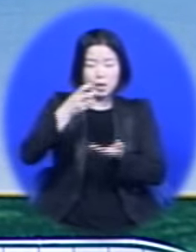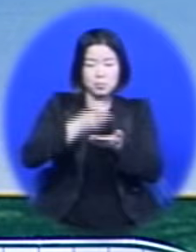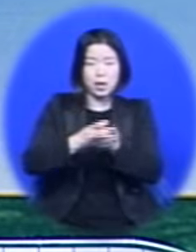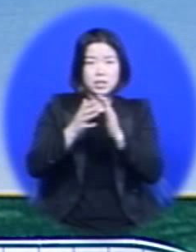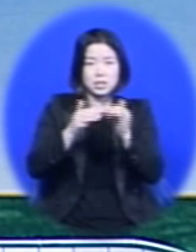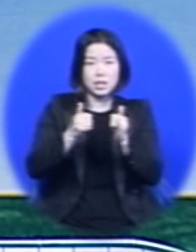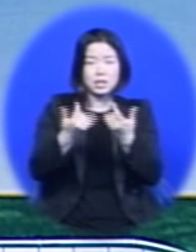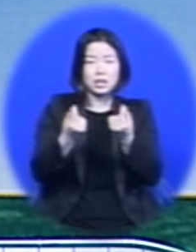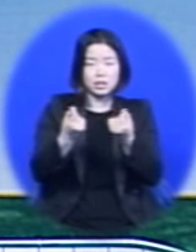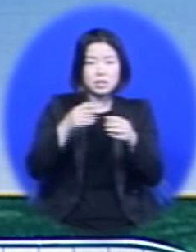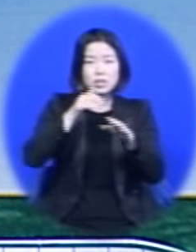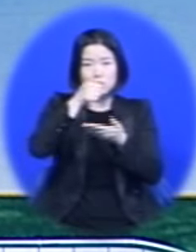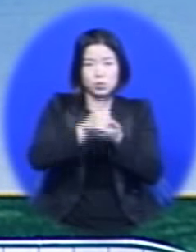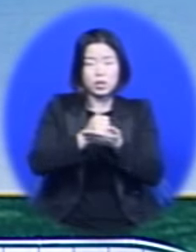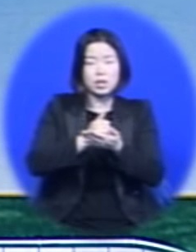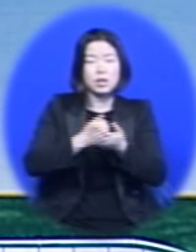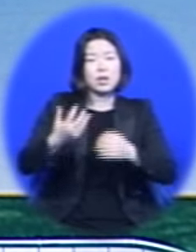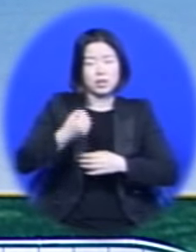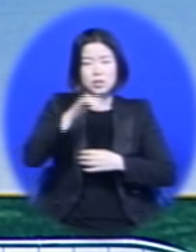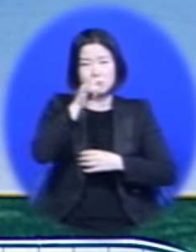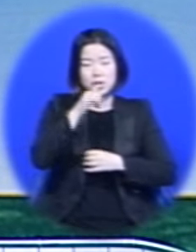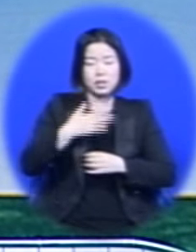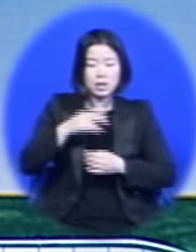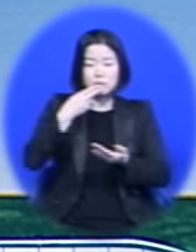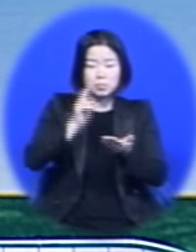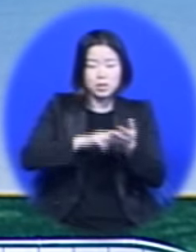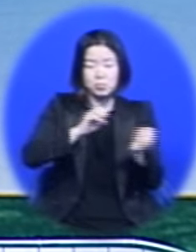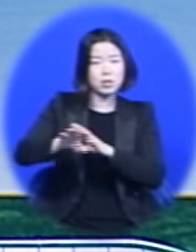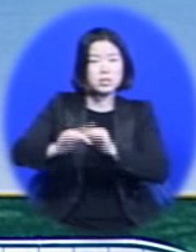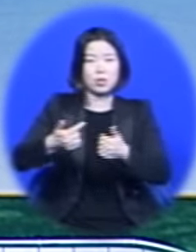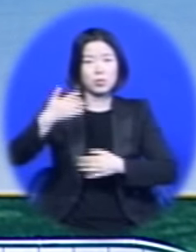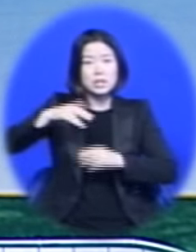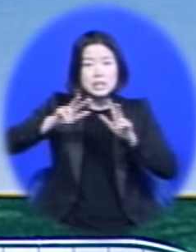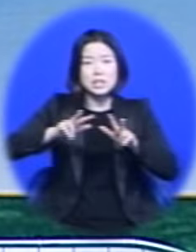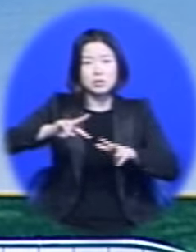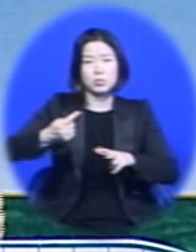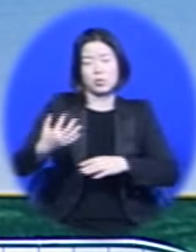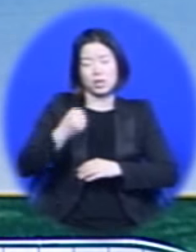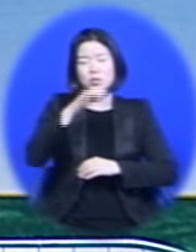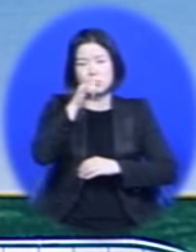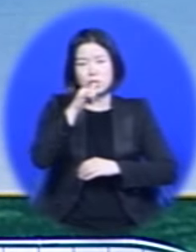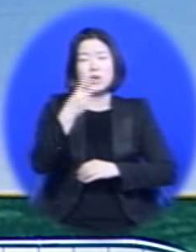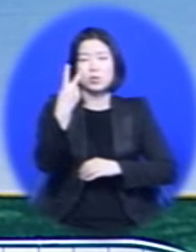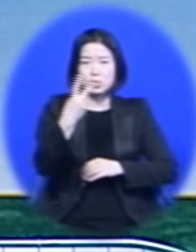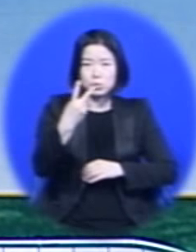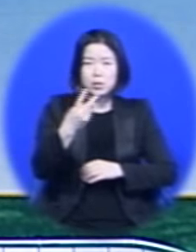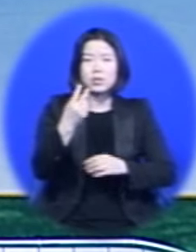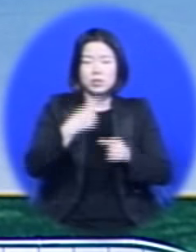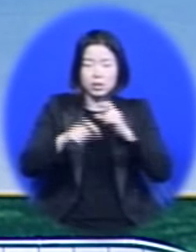되었습니다. 저는 그 편지를 버리지 않고 아직도 가지고 있습니다. 너무 아파서 두 번 다시 읽을